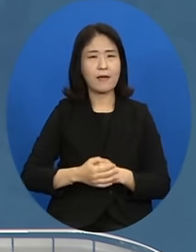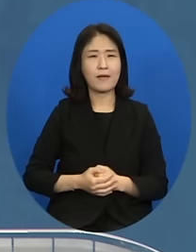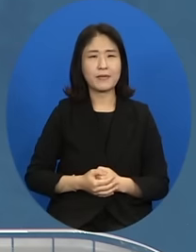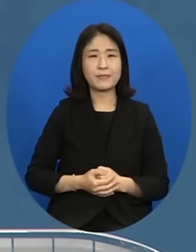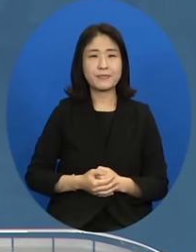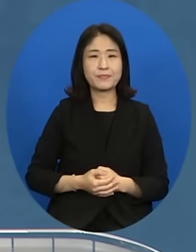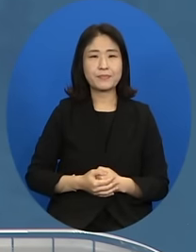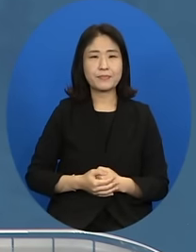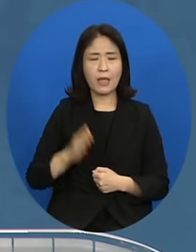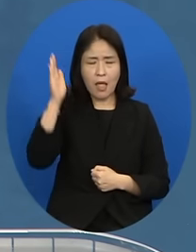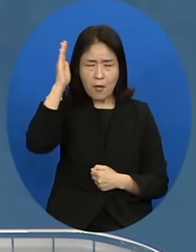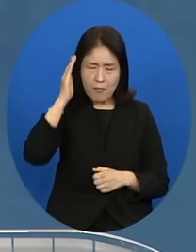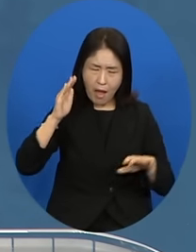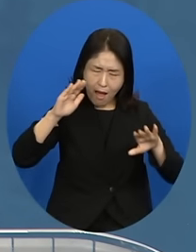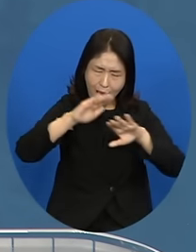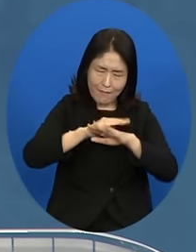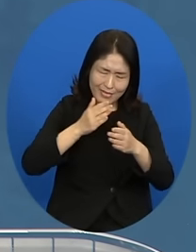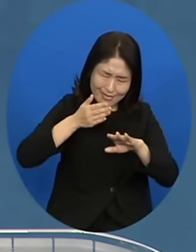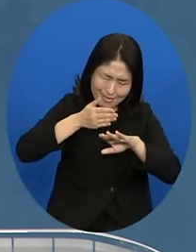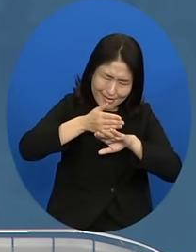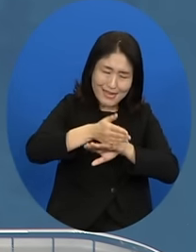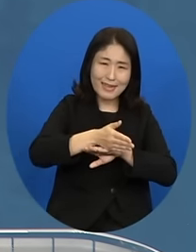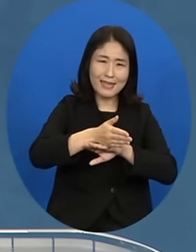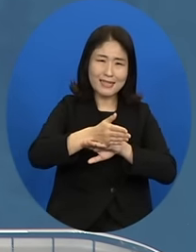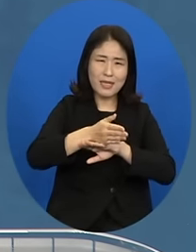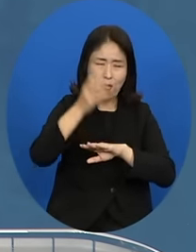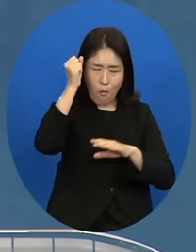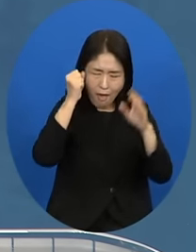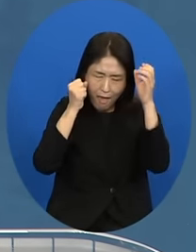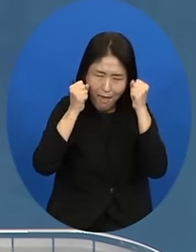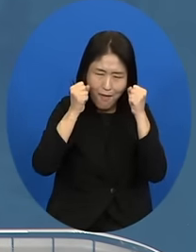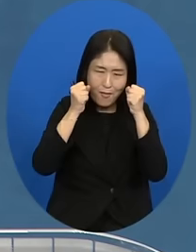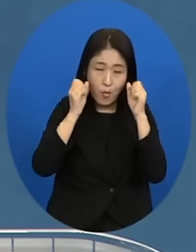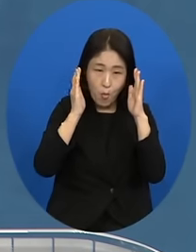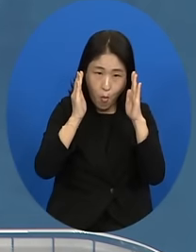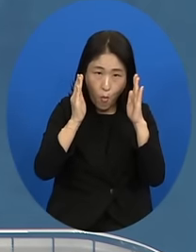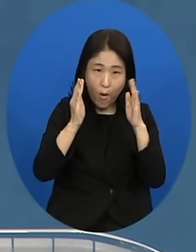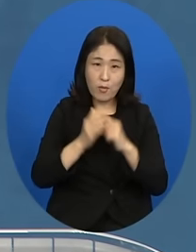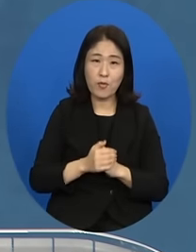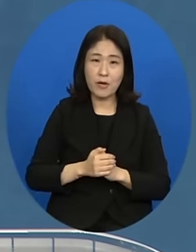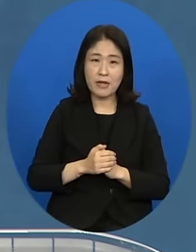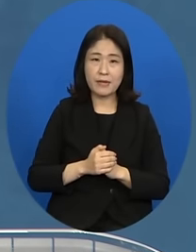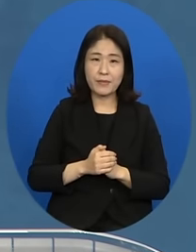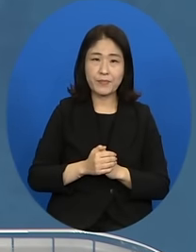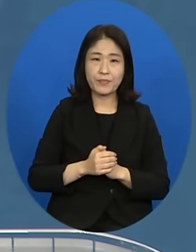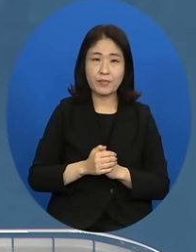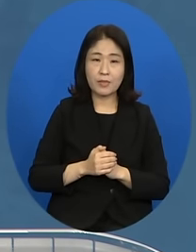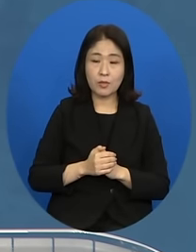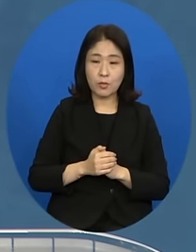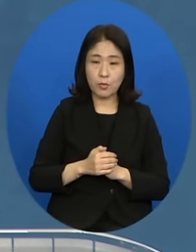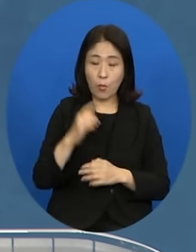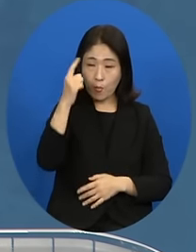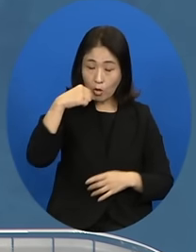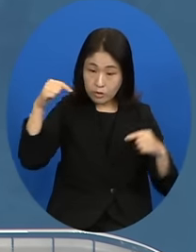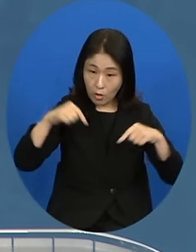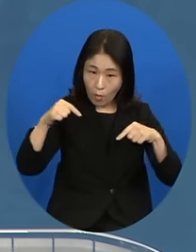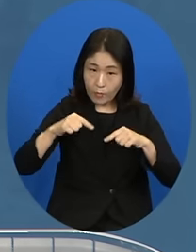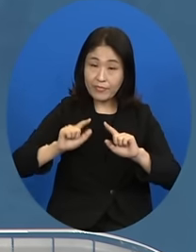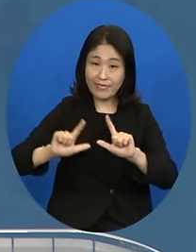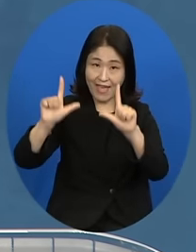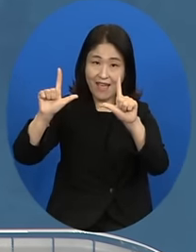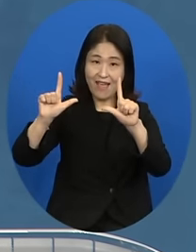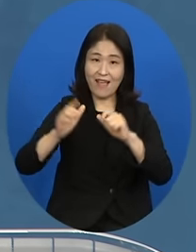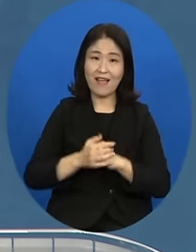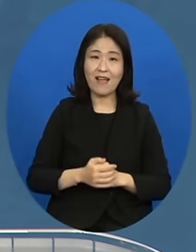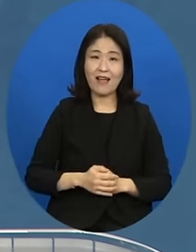그래서 밤늦게까지 외우고 공부하다가 그 다음날 면접을 보러 같이 왔는데